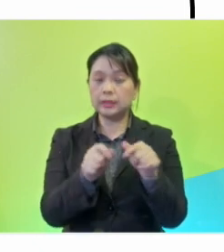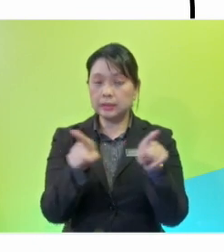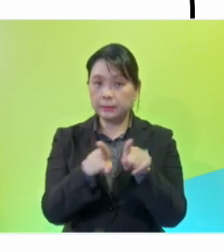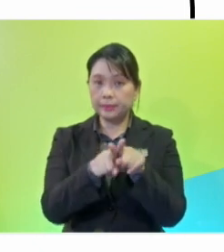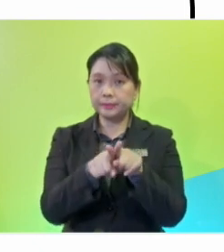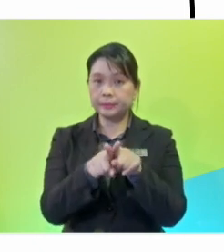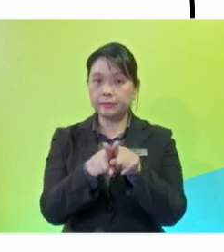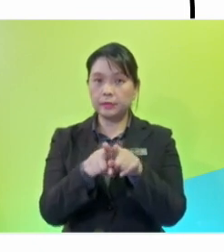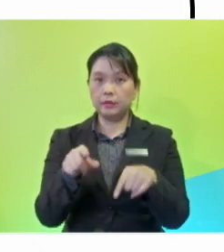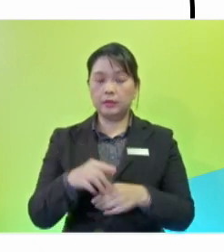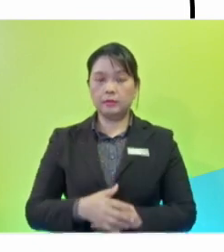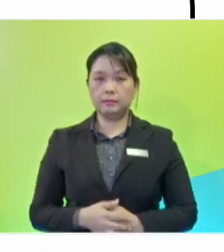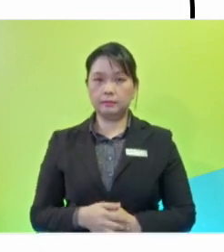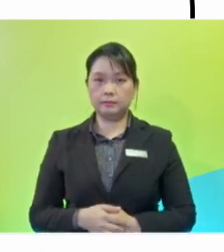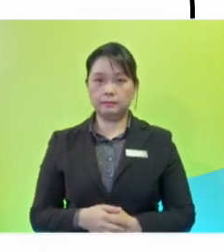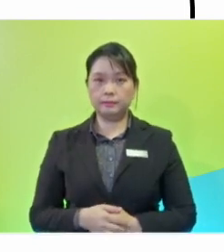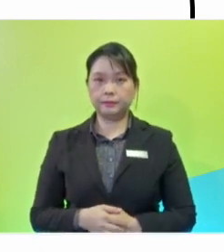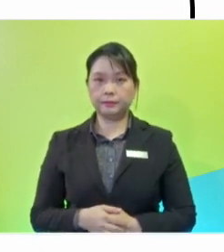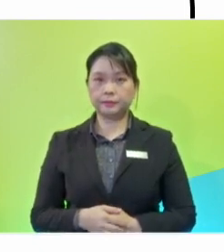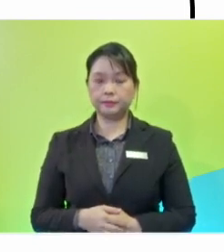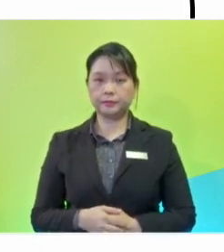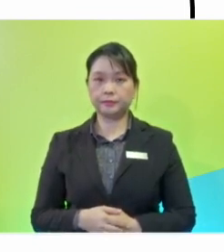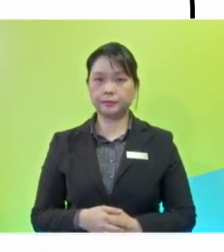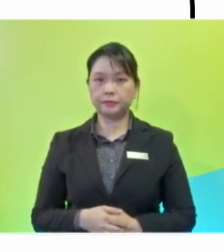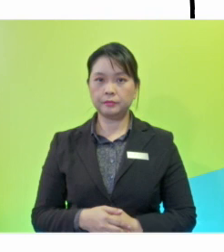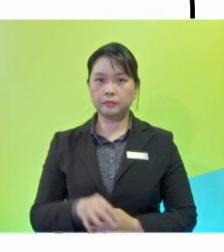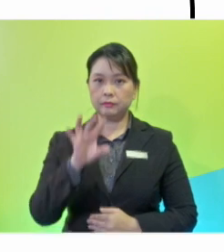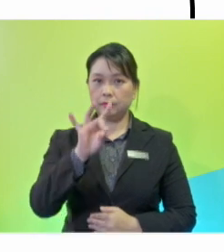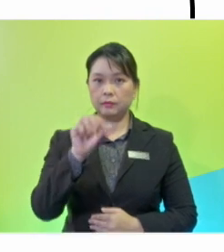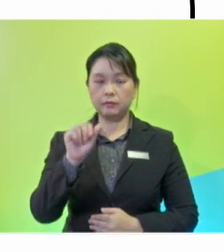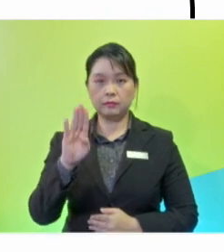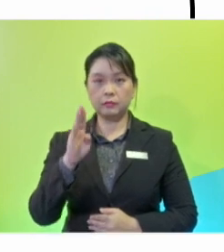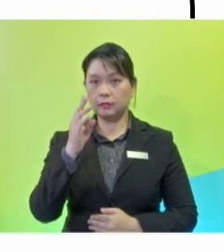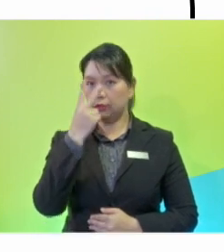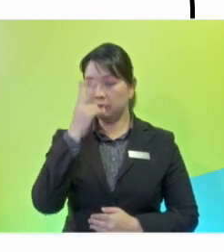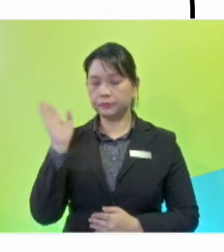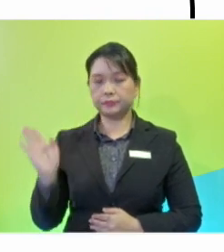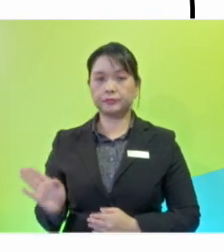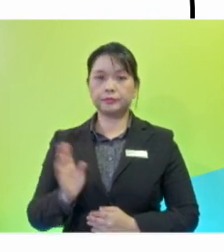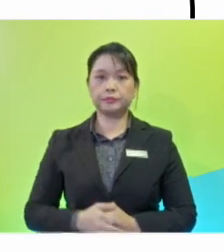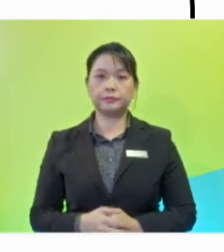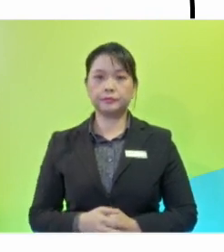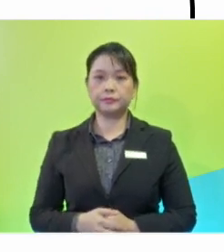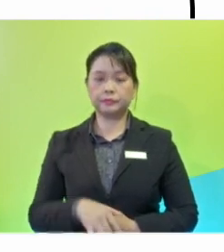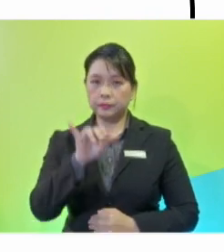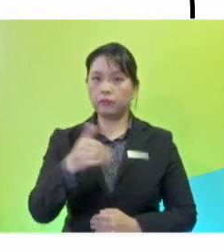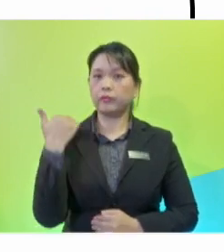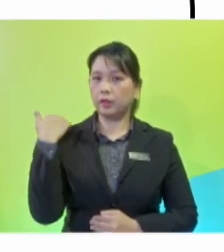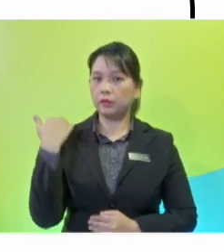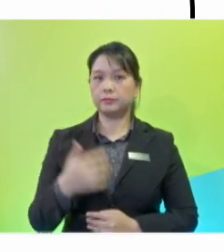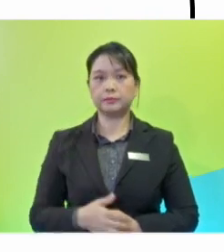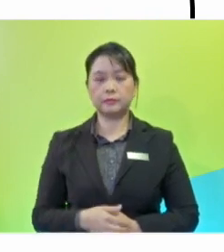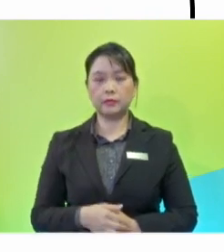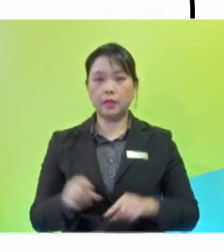kita matikan yang tinggal akan jadi 8 EB + 4b + 12 isi lebih besar di